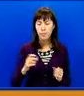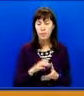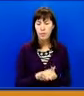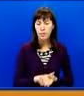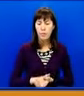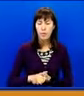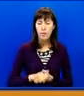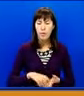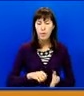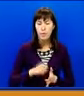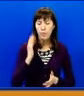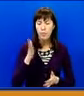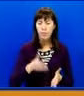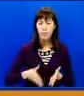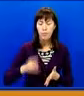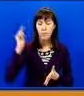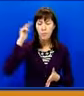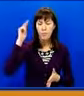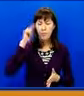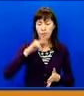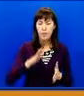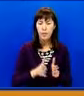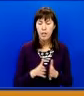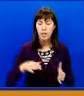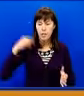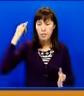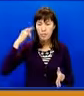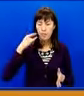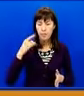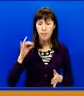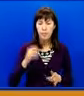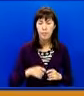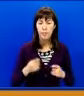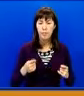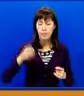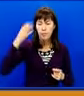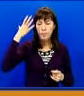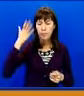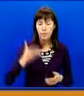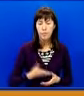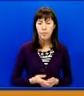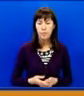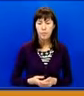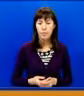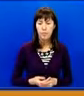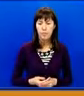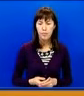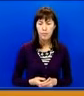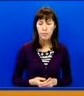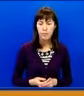идентичности, культ знаний, эволюционное, но не революционное развитие Казахстана и открытость сознания.